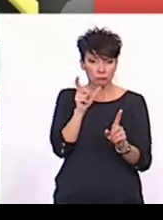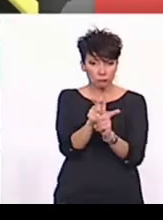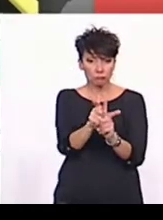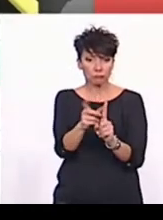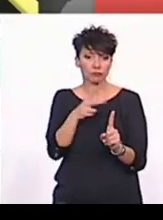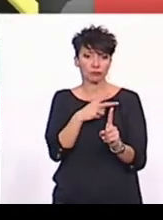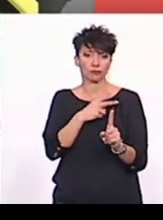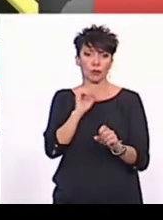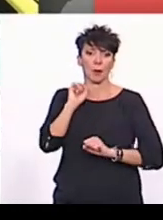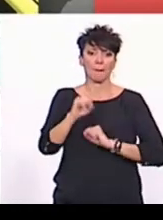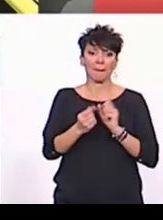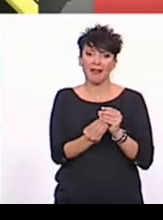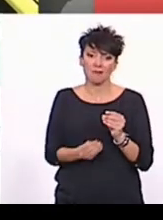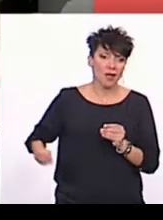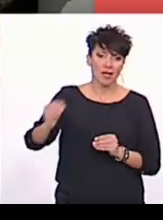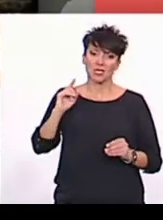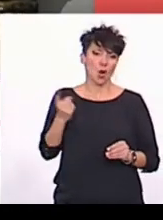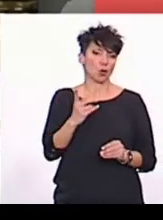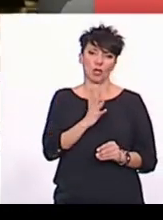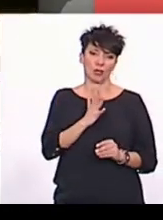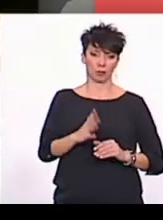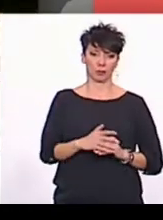τους. Θα παλέψουμε για το καλύτερο, για όλο τον κόσμο.